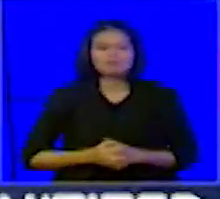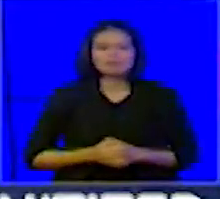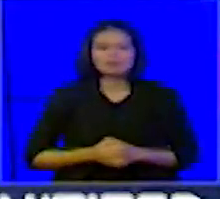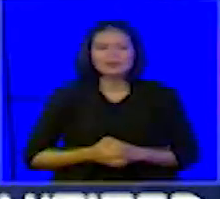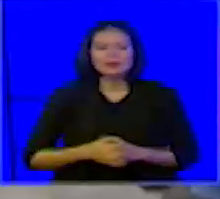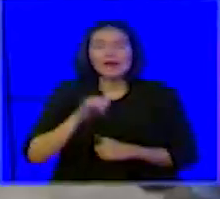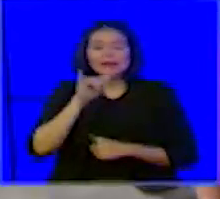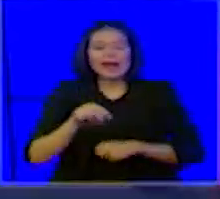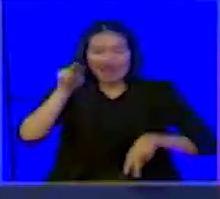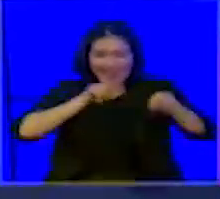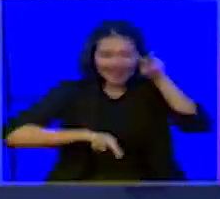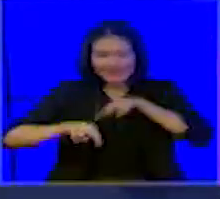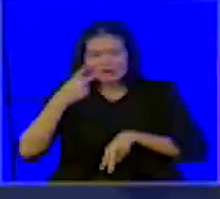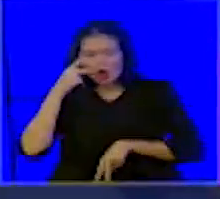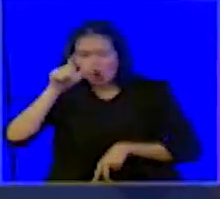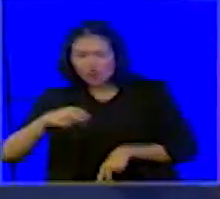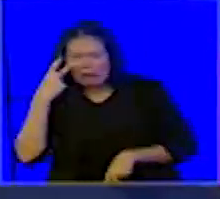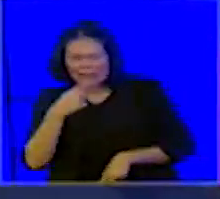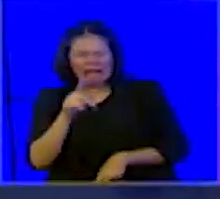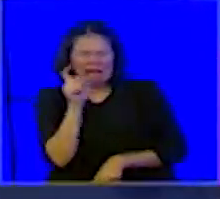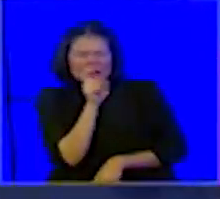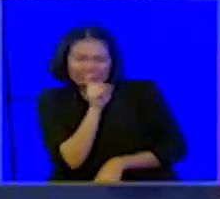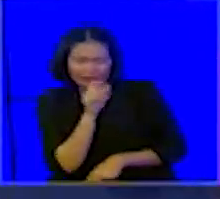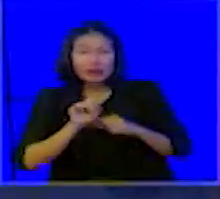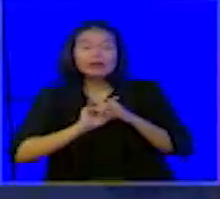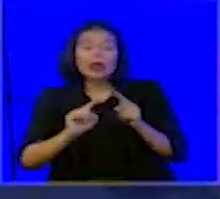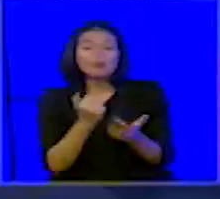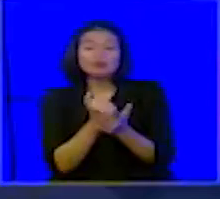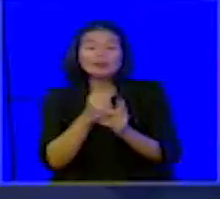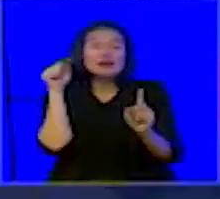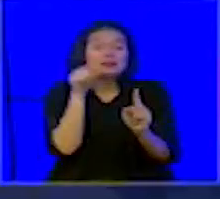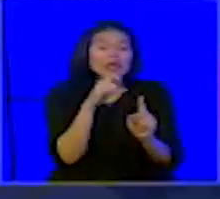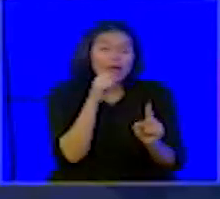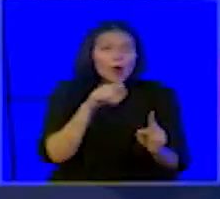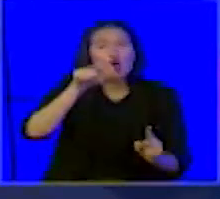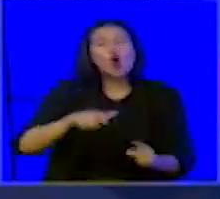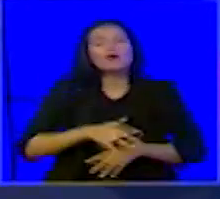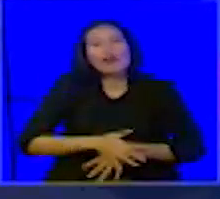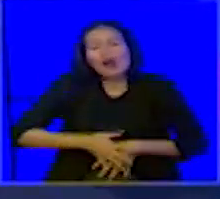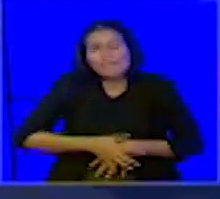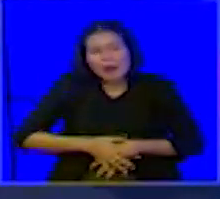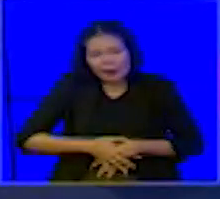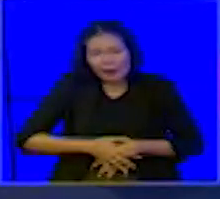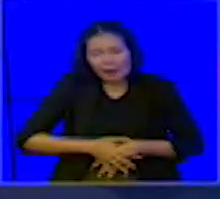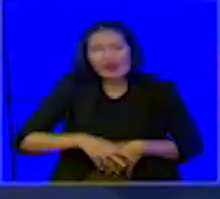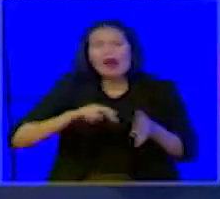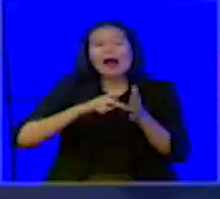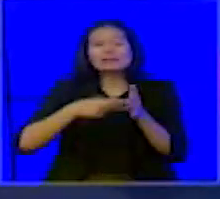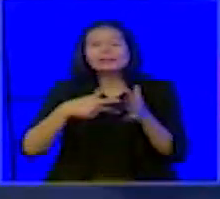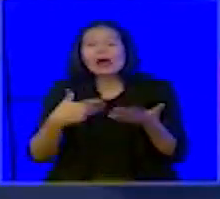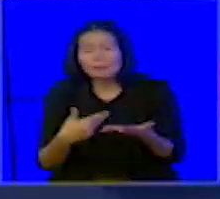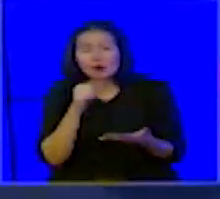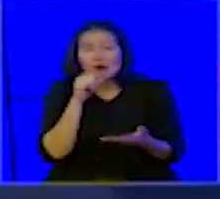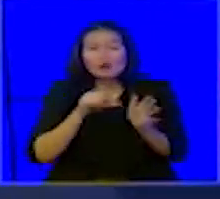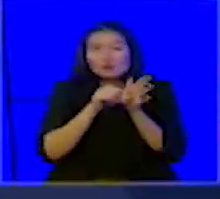Memang razia perut lapar ini terlihat aneh, tetapi karena sasarannya memang perut lapar, jadi razia ini kami buat memang razia untuk perut lapar. Karena